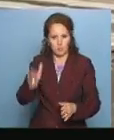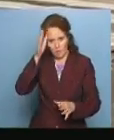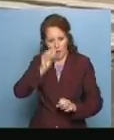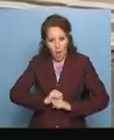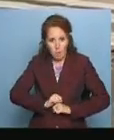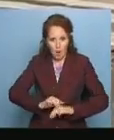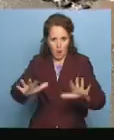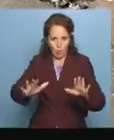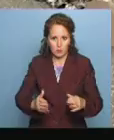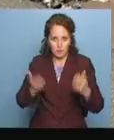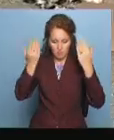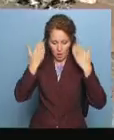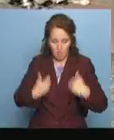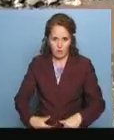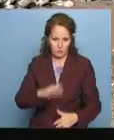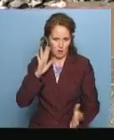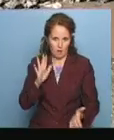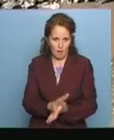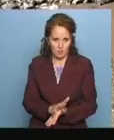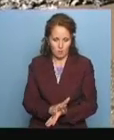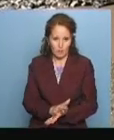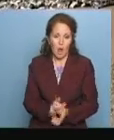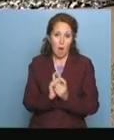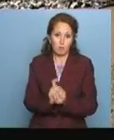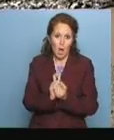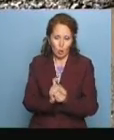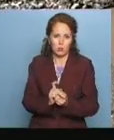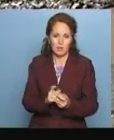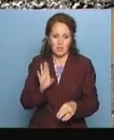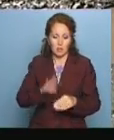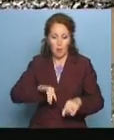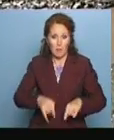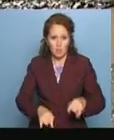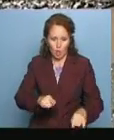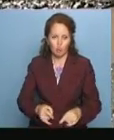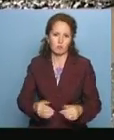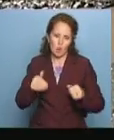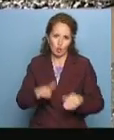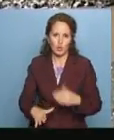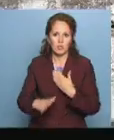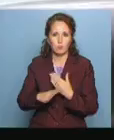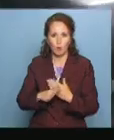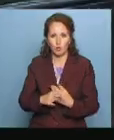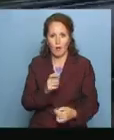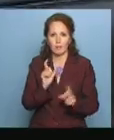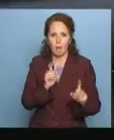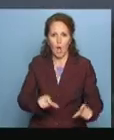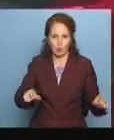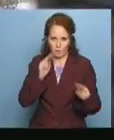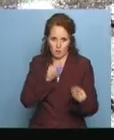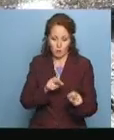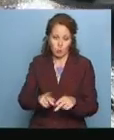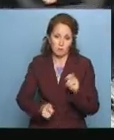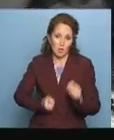до головы грязью. Бороться с бездорожьем Людмила решила с помощью народного контроля. Подала заявку в республиканское отделение